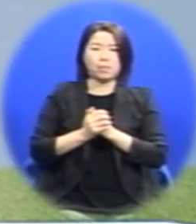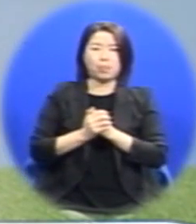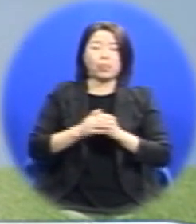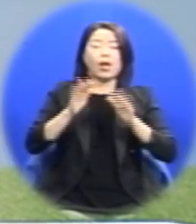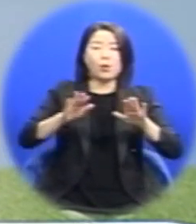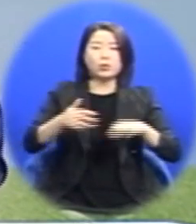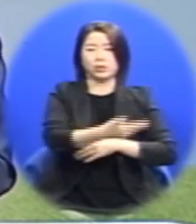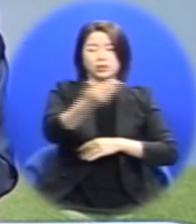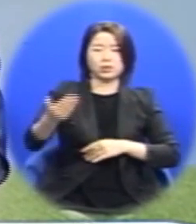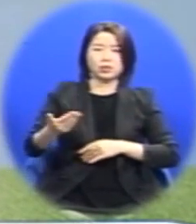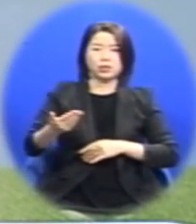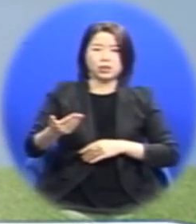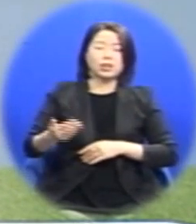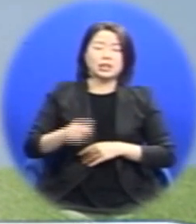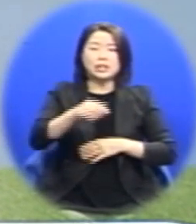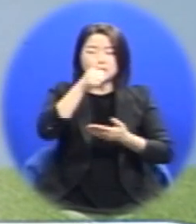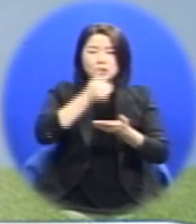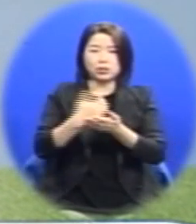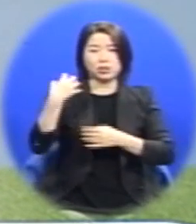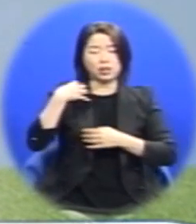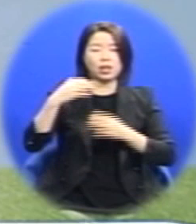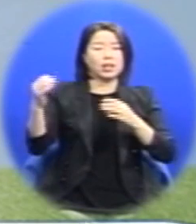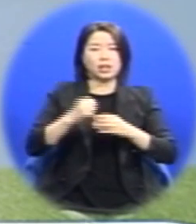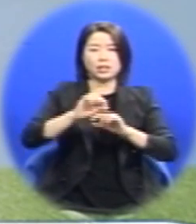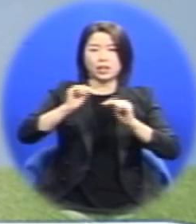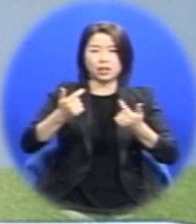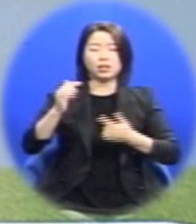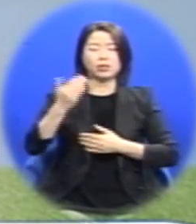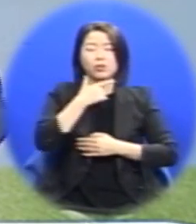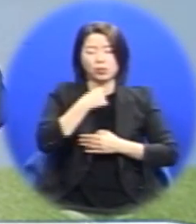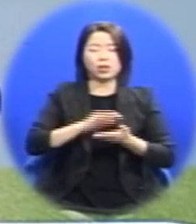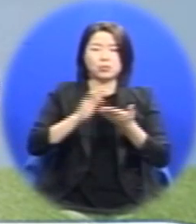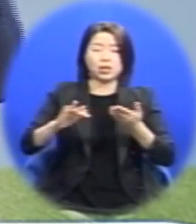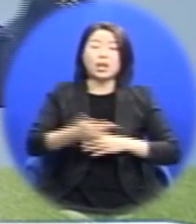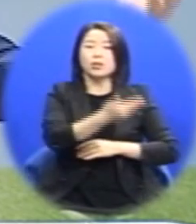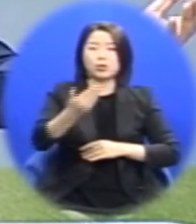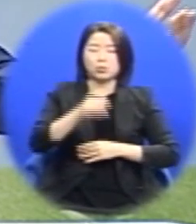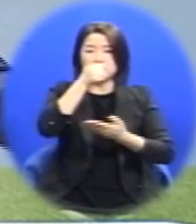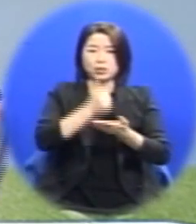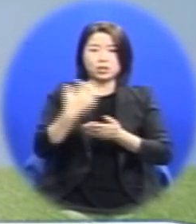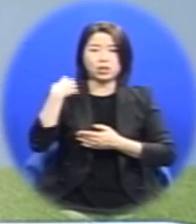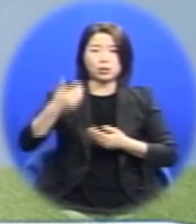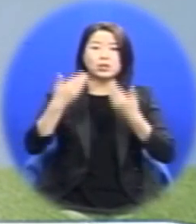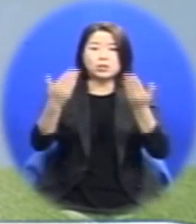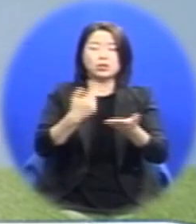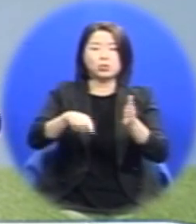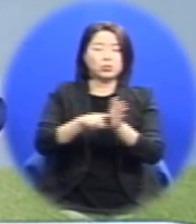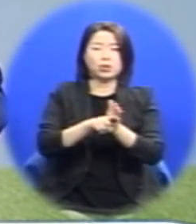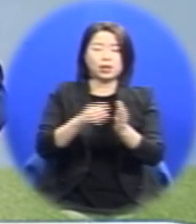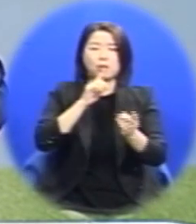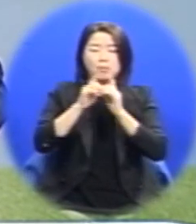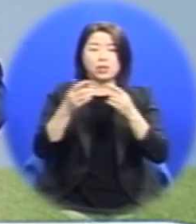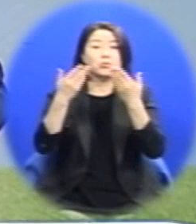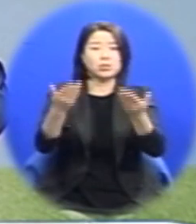저는 오늘 여러분들이 그 일로 인해서 죄책감을 갖게 되지 않게 되기를 원합니다. 여러분들에게 죄책감을 주려고 이 말씀을 하나님이 주신